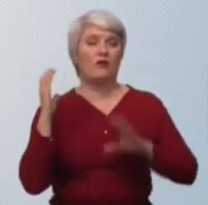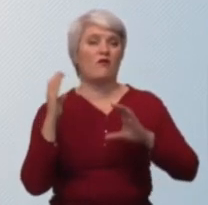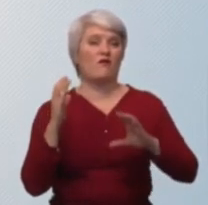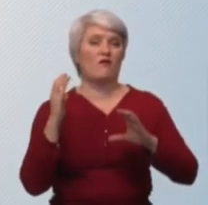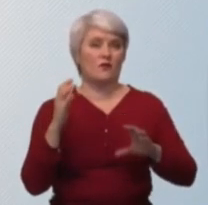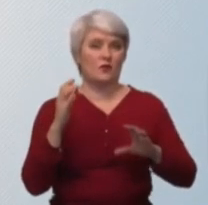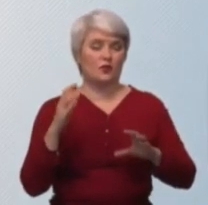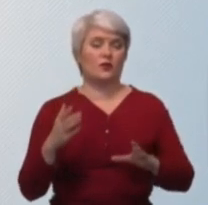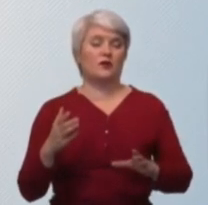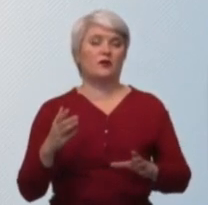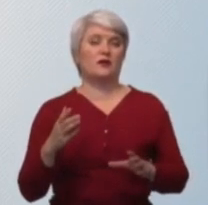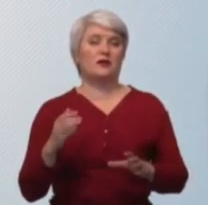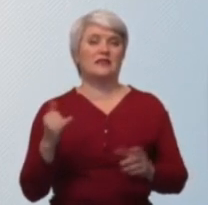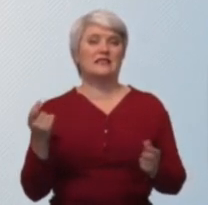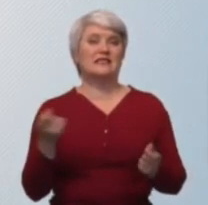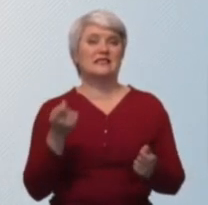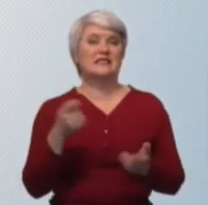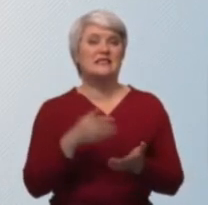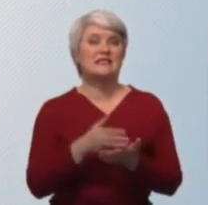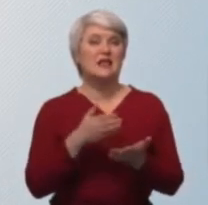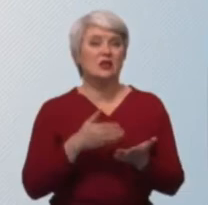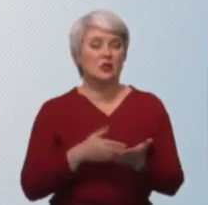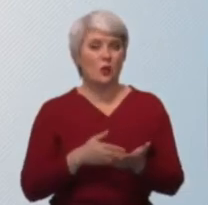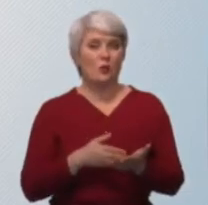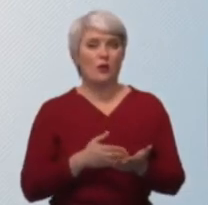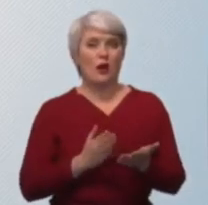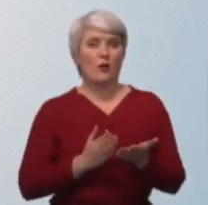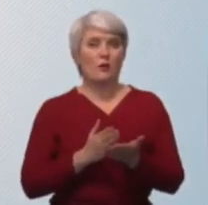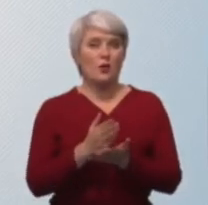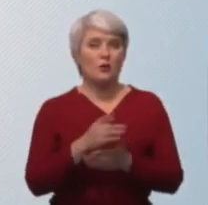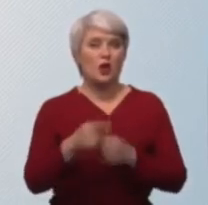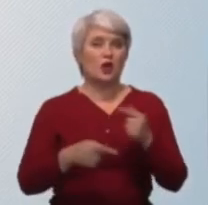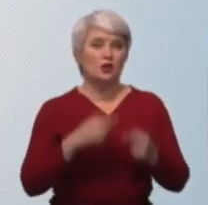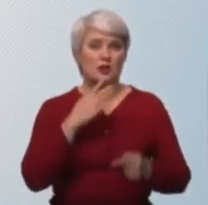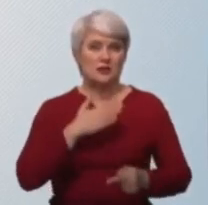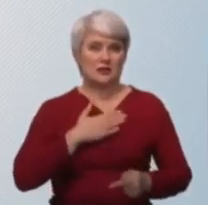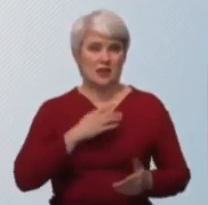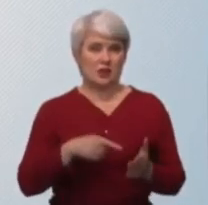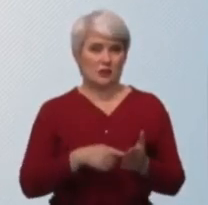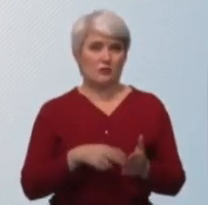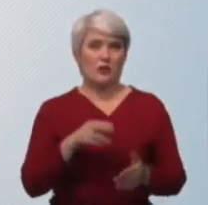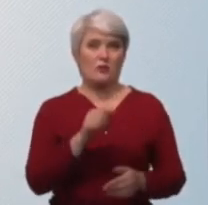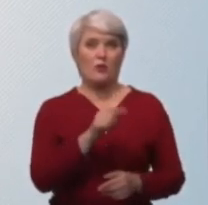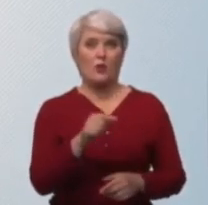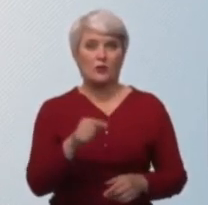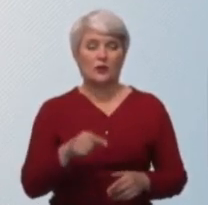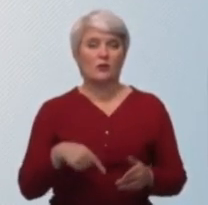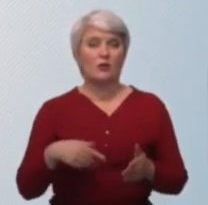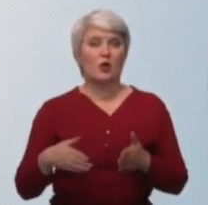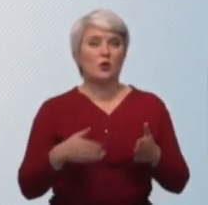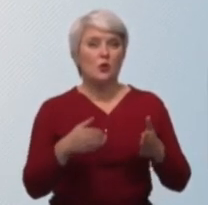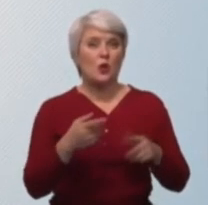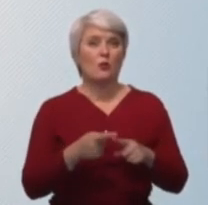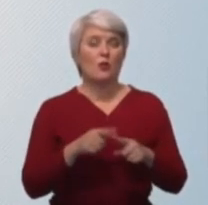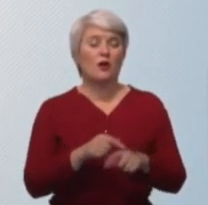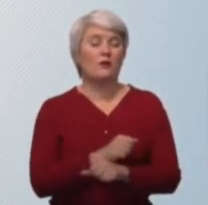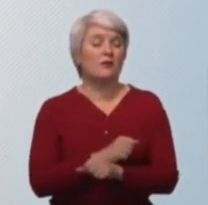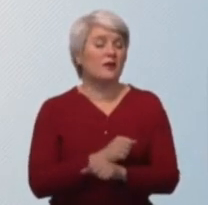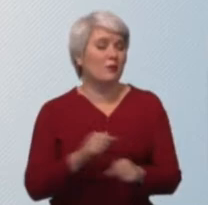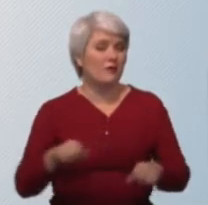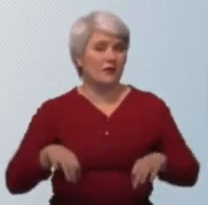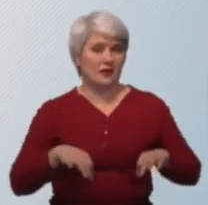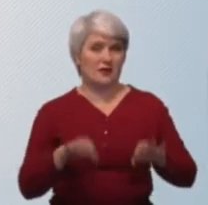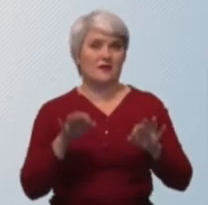автомобільного транспорту з зерном проїжджає через наше місто, в тому числі і по тим дорогам, яким вони не повинні їздити. Тому, звичайно, що